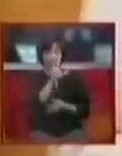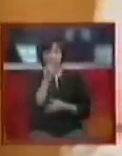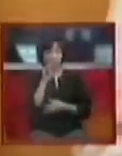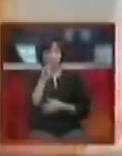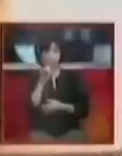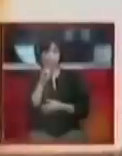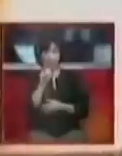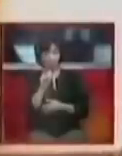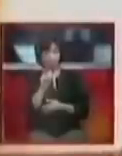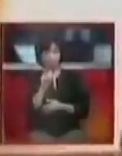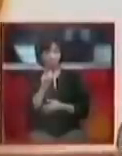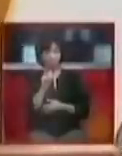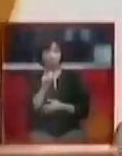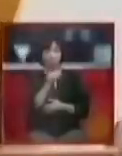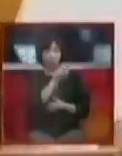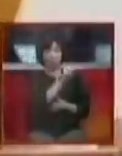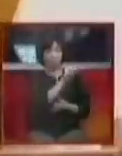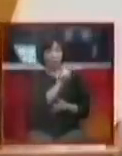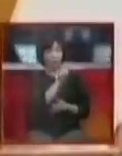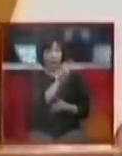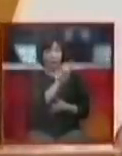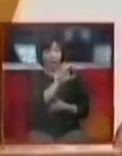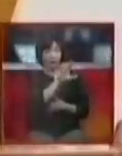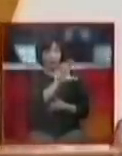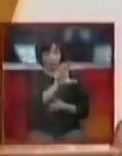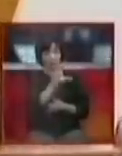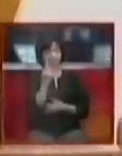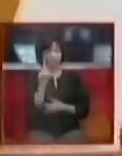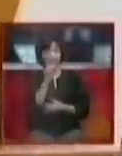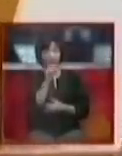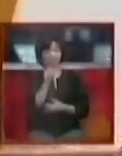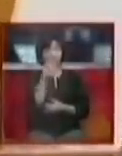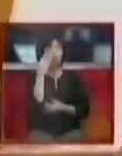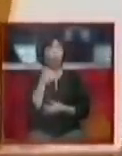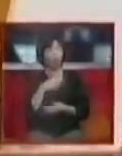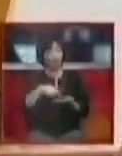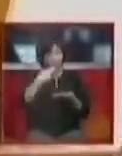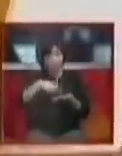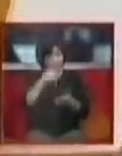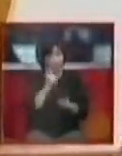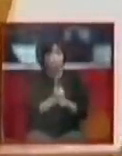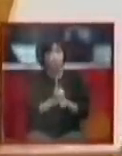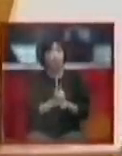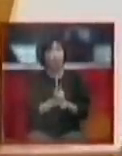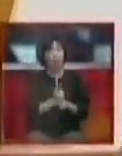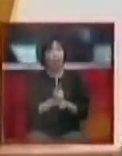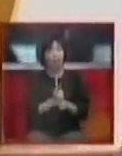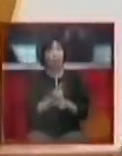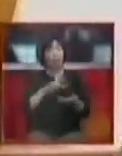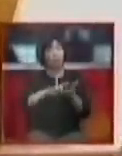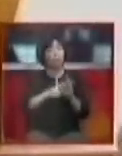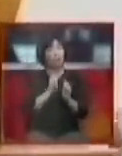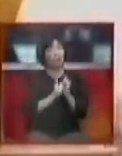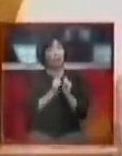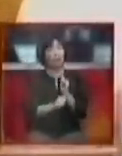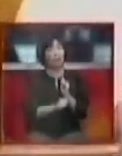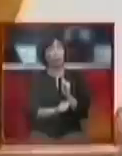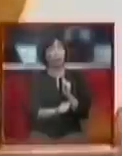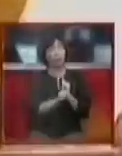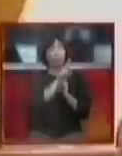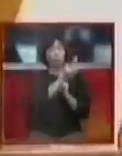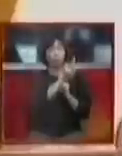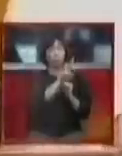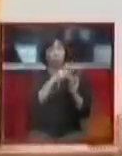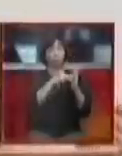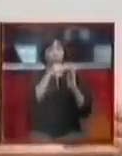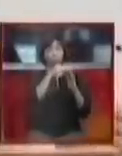tons ang kakulangan sa bigas. At para tugunan ito, di bababa sa 2 million